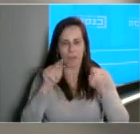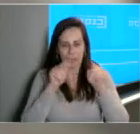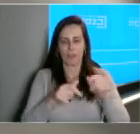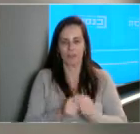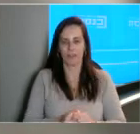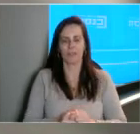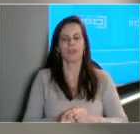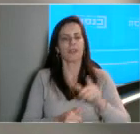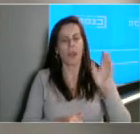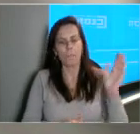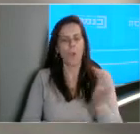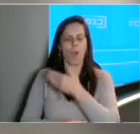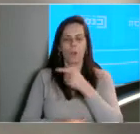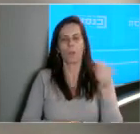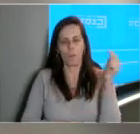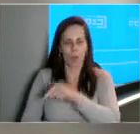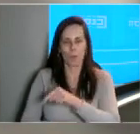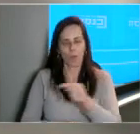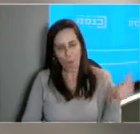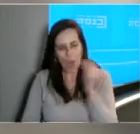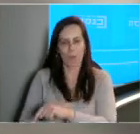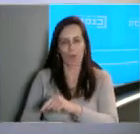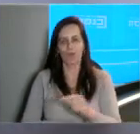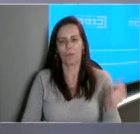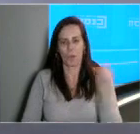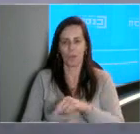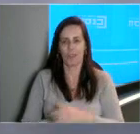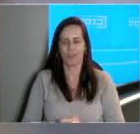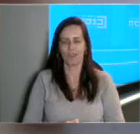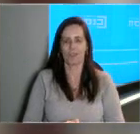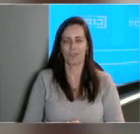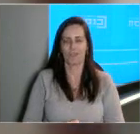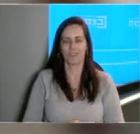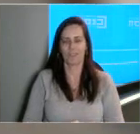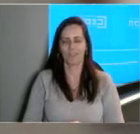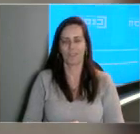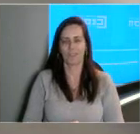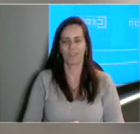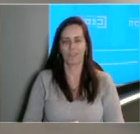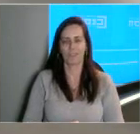ממך. רונן, בוא הנה, גש הנה, הנה, ופה רונן. כל הכבוד,